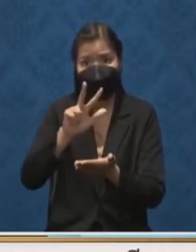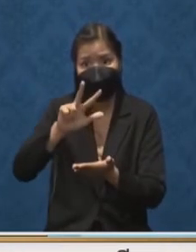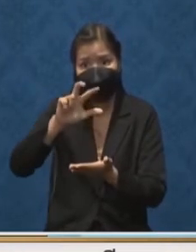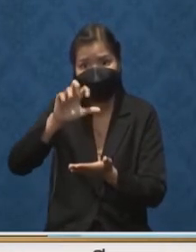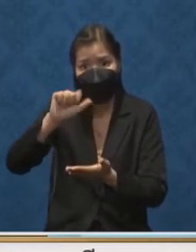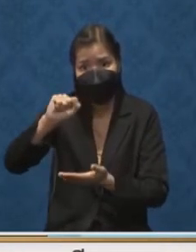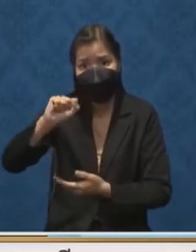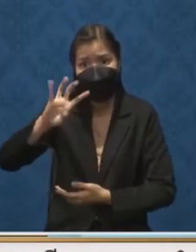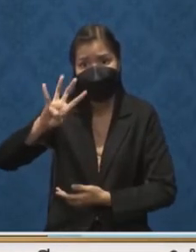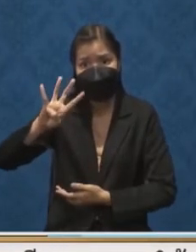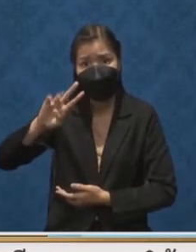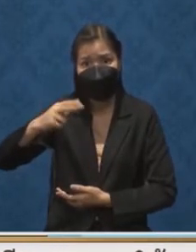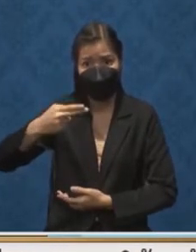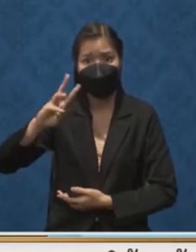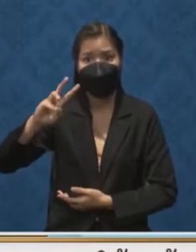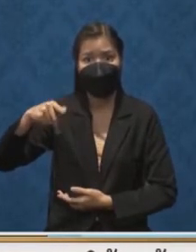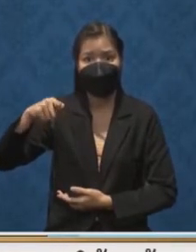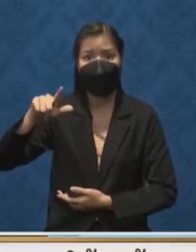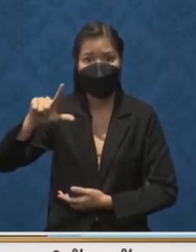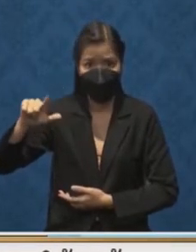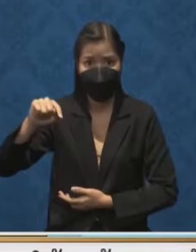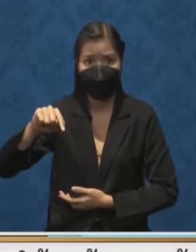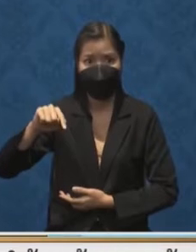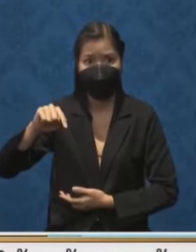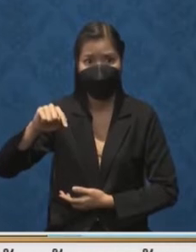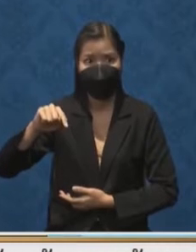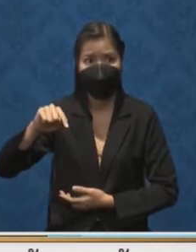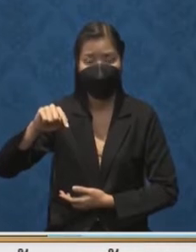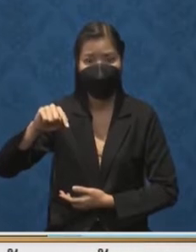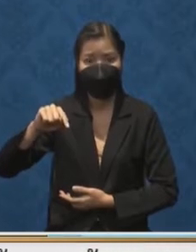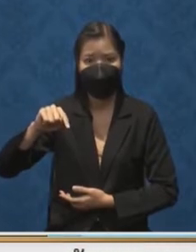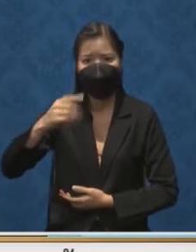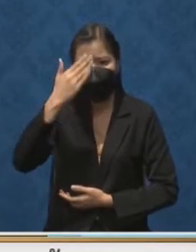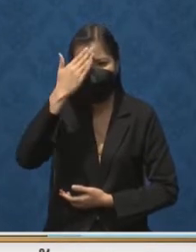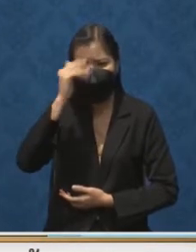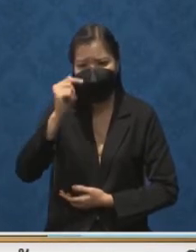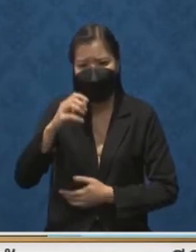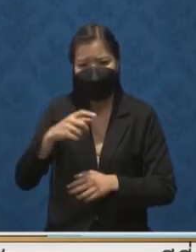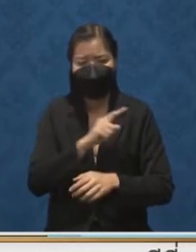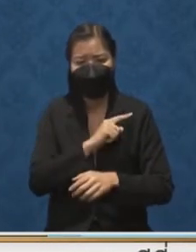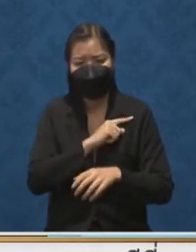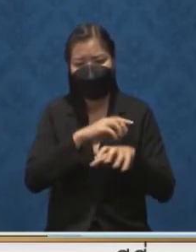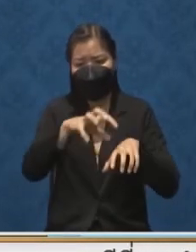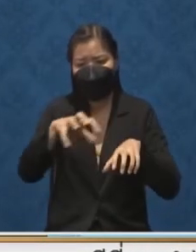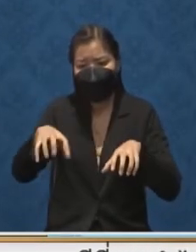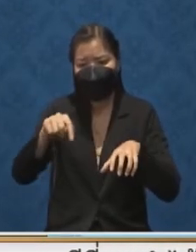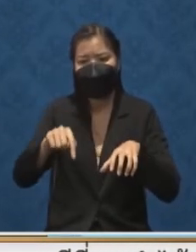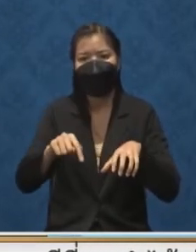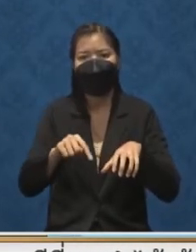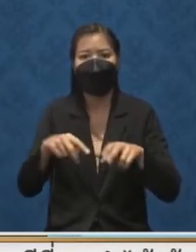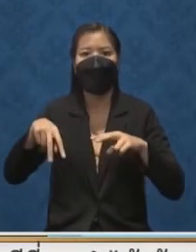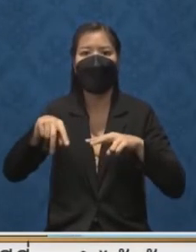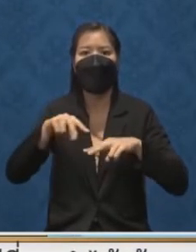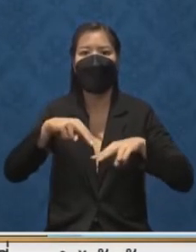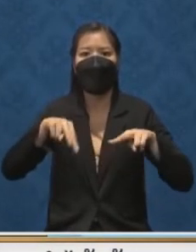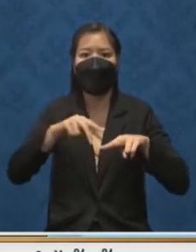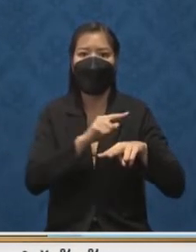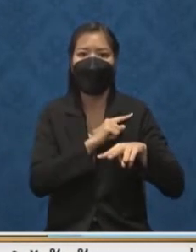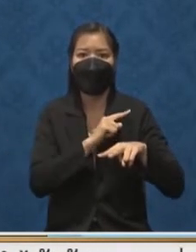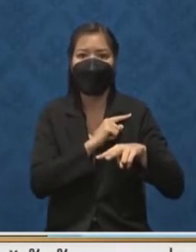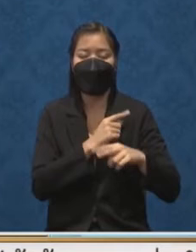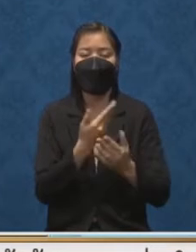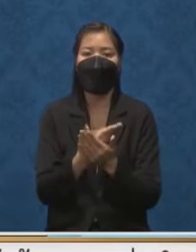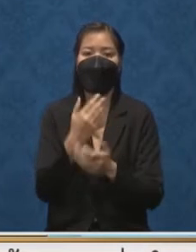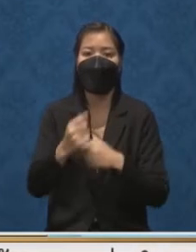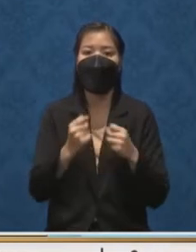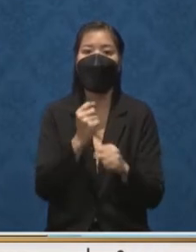ไมไม่จัดสัให้ไปอยู่ในมบเป็หน้อยงานทเกี่วของ patients with newปน potassiumการเลอนเงิเดื